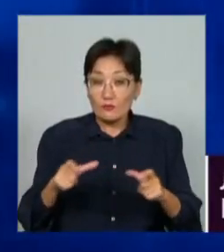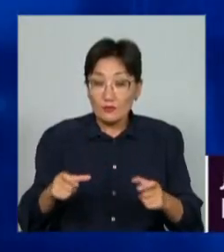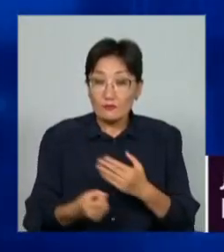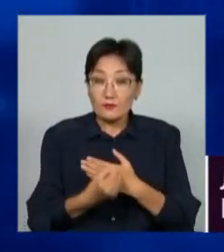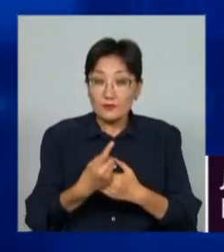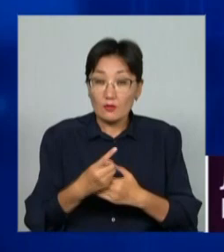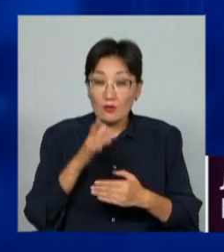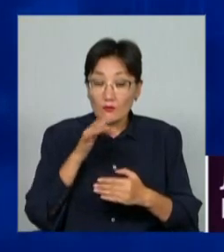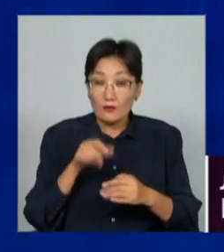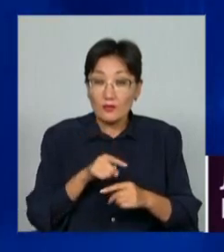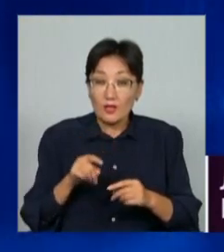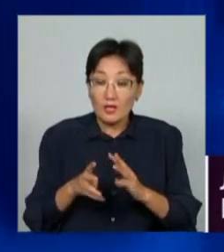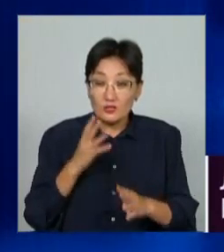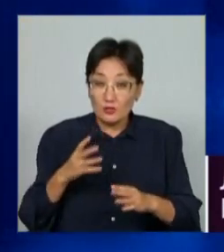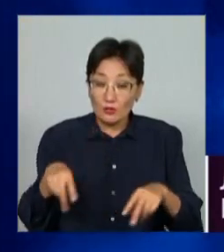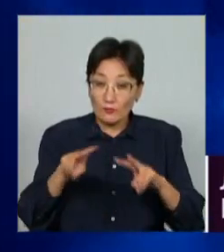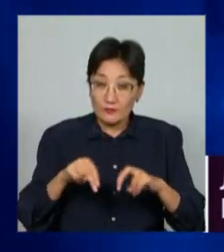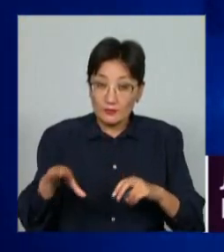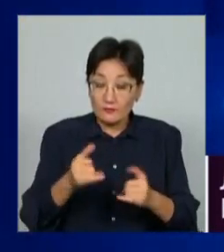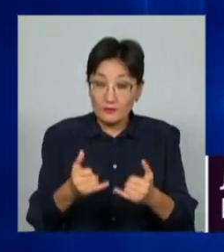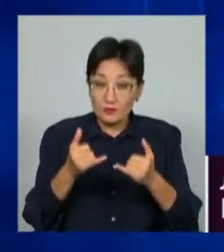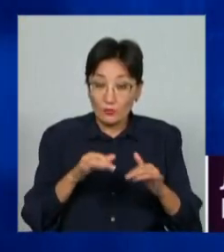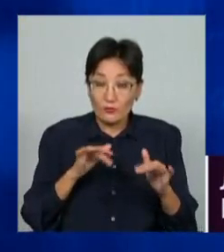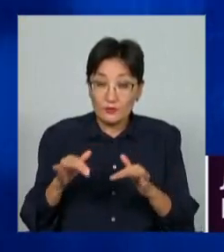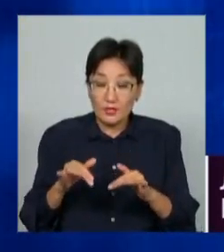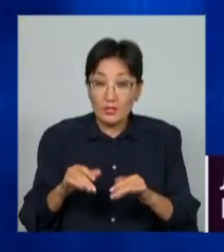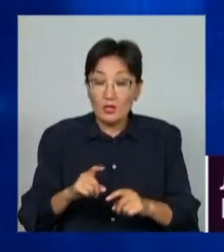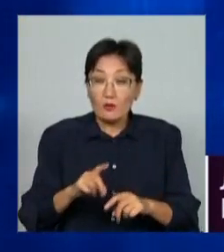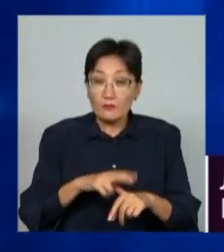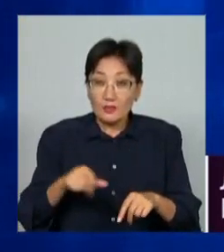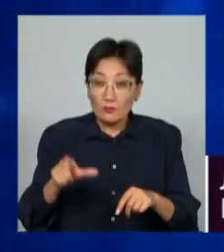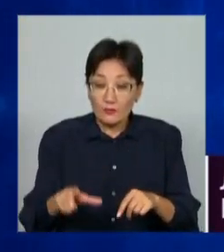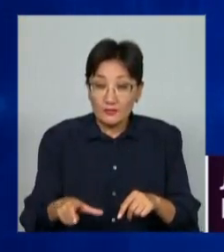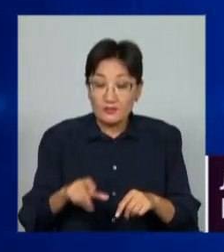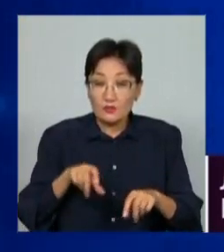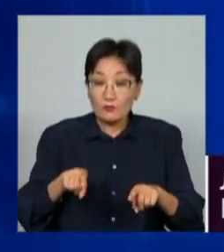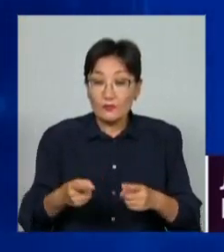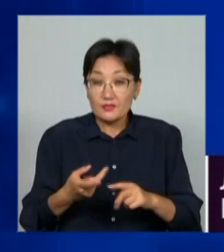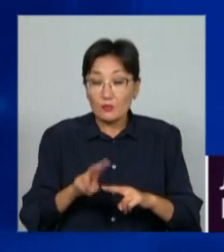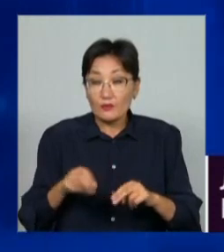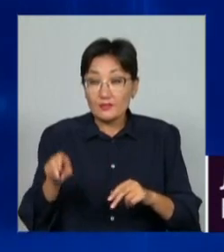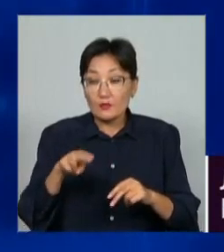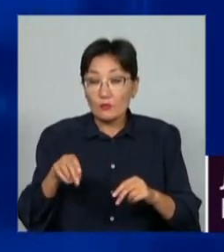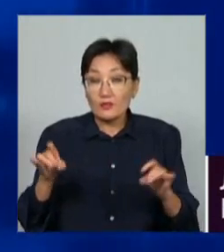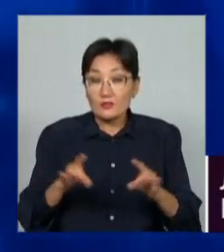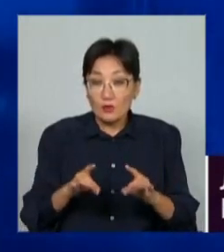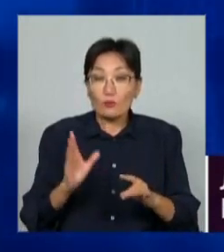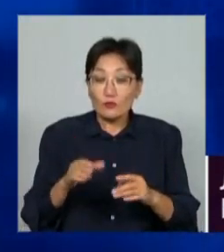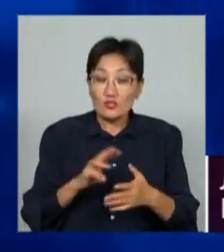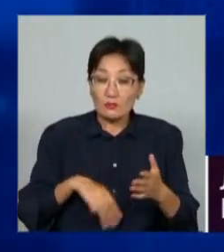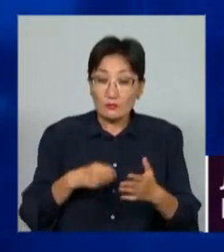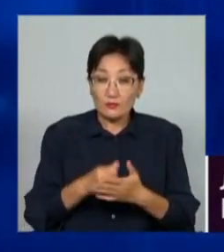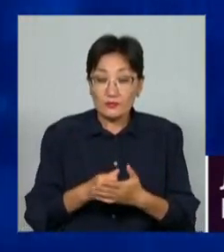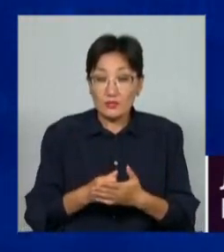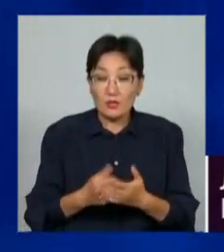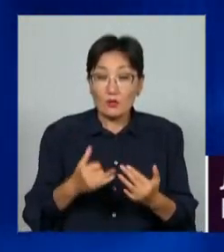выявили во время очередной проверки. Всех гостей мероприятия стражи порядка разогнали. А вот администрации ресторана грозит штраф.